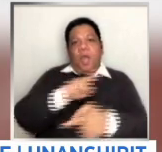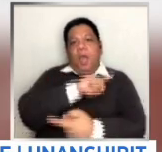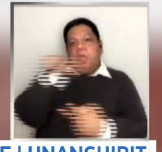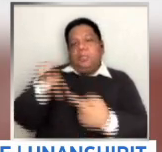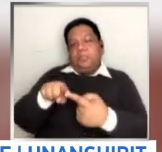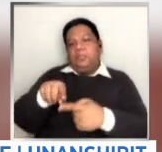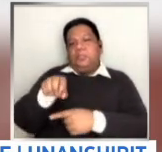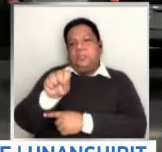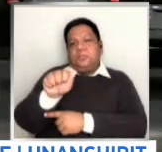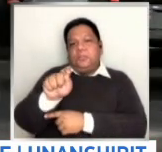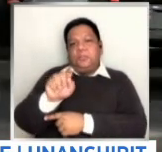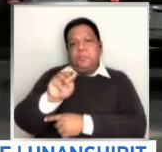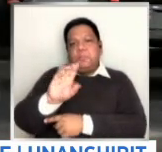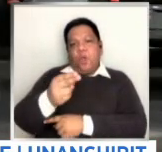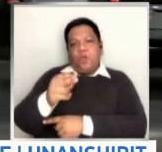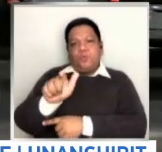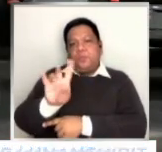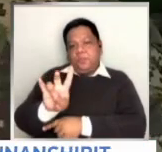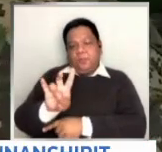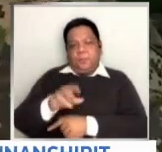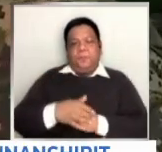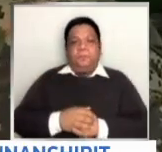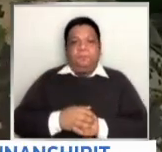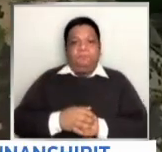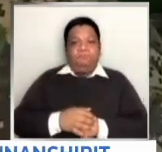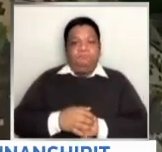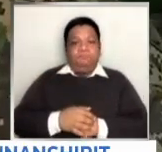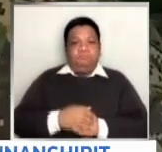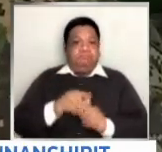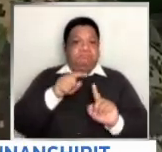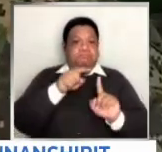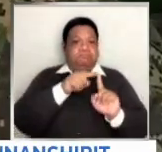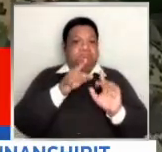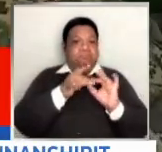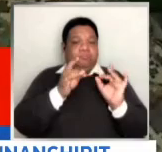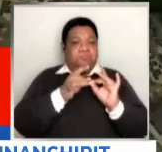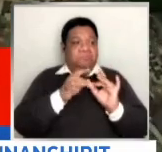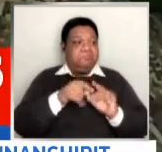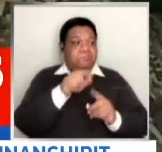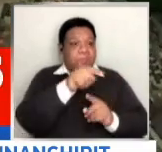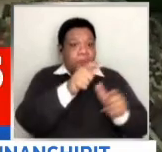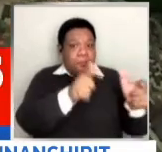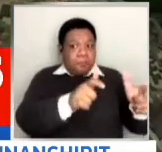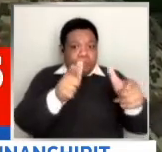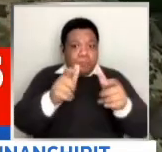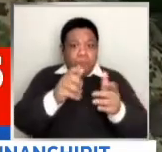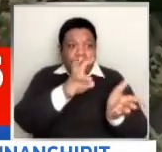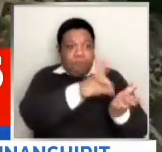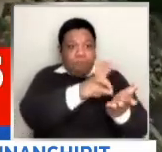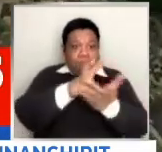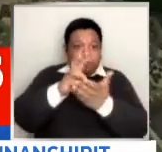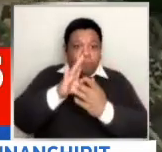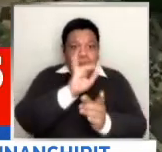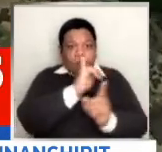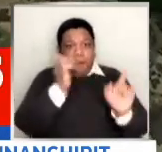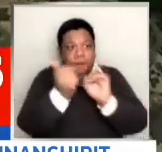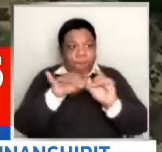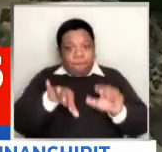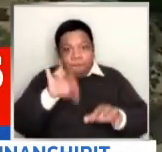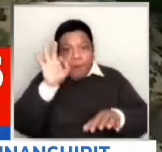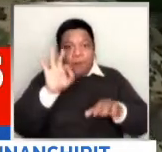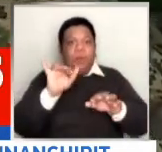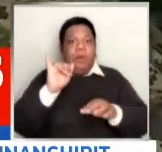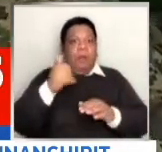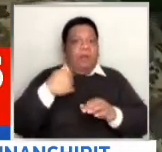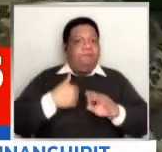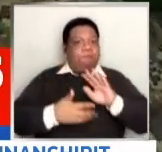March 27. Sila-sila po magkakabarangay nung nalaman nila na ganun kataas yung cases ng